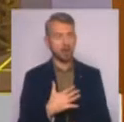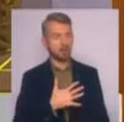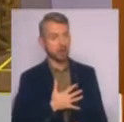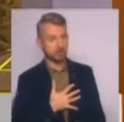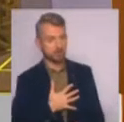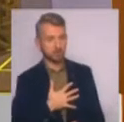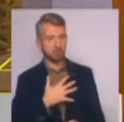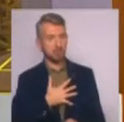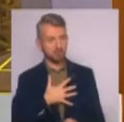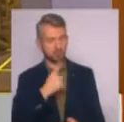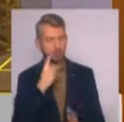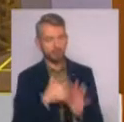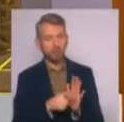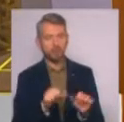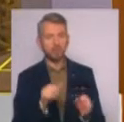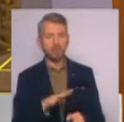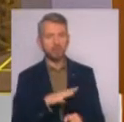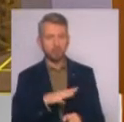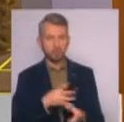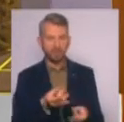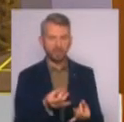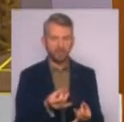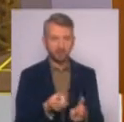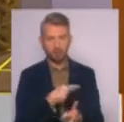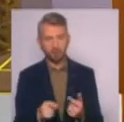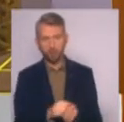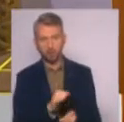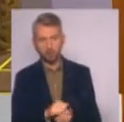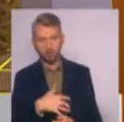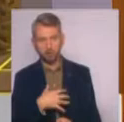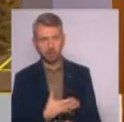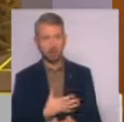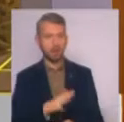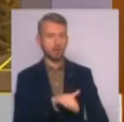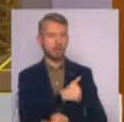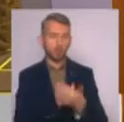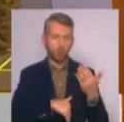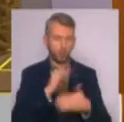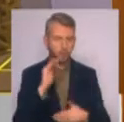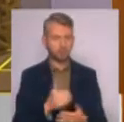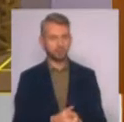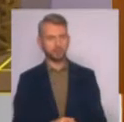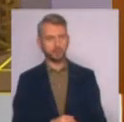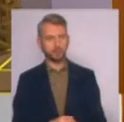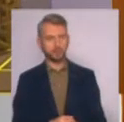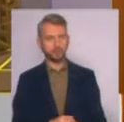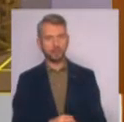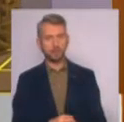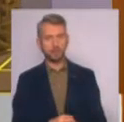Кашель зрозуміло. Він може бути і продуктивним, і непродуктивним. Підйом температури.